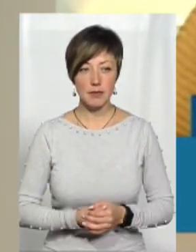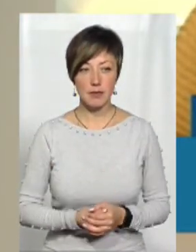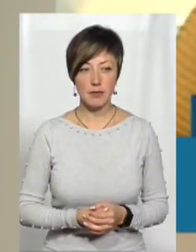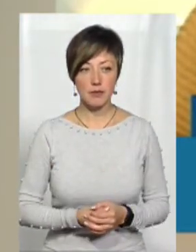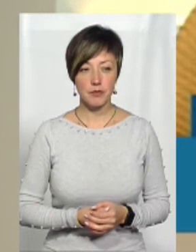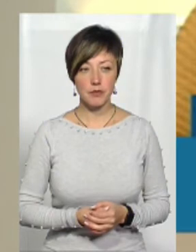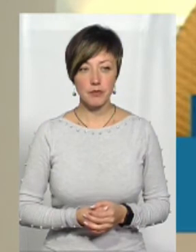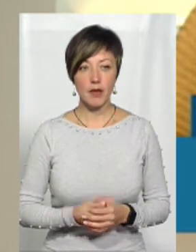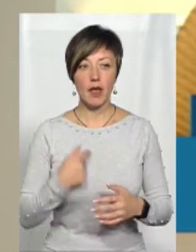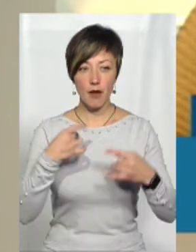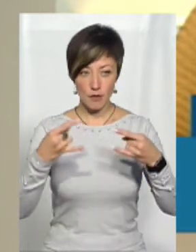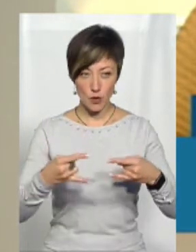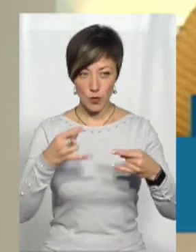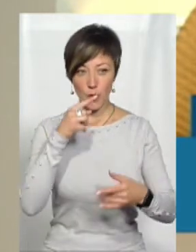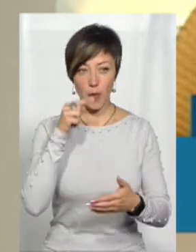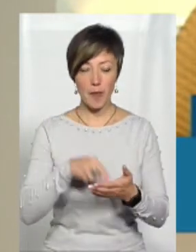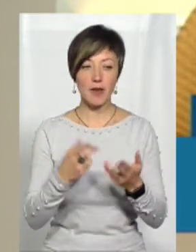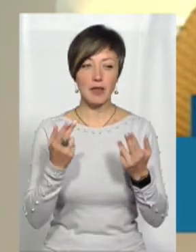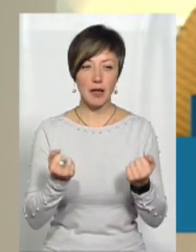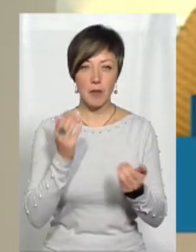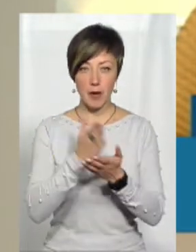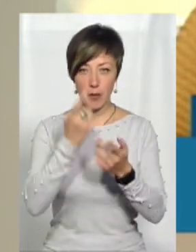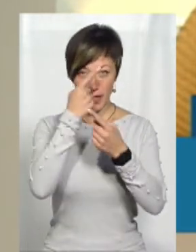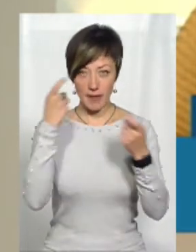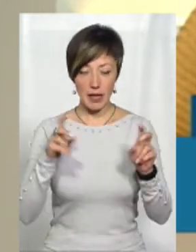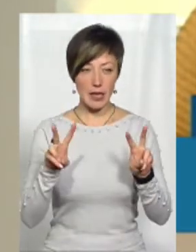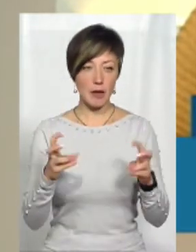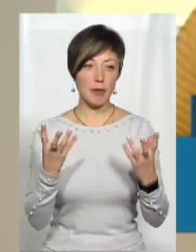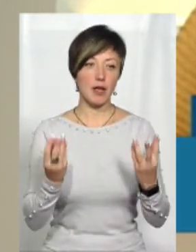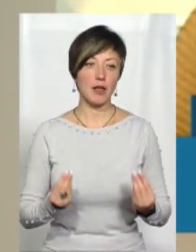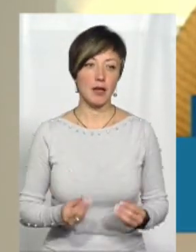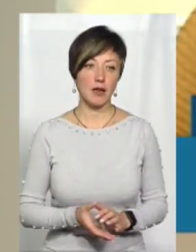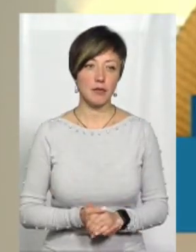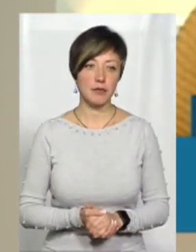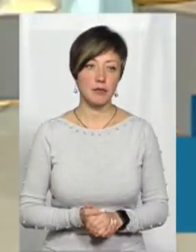день. Це я в студію попав? Так, це прямий ефір програми «Тема дня».